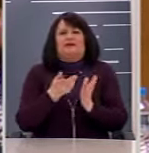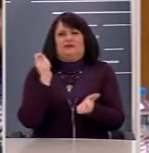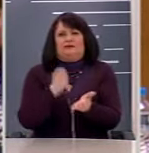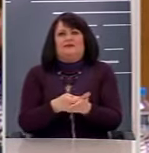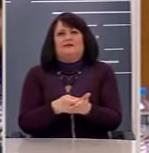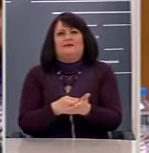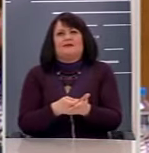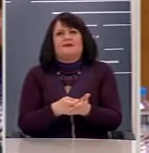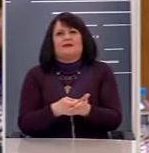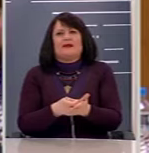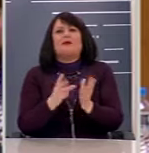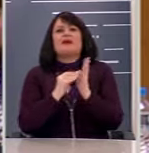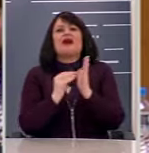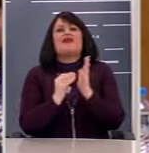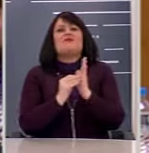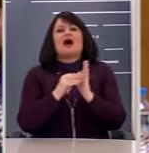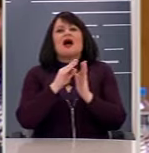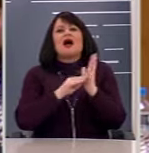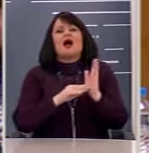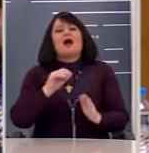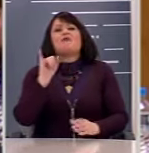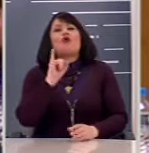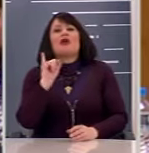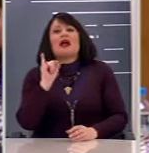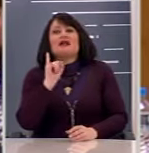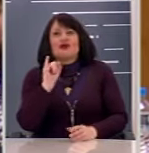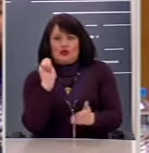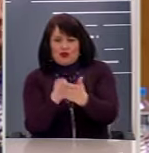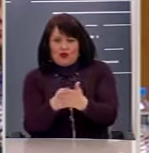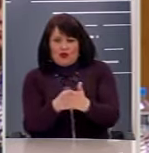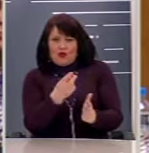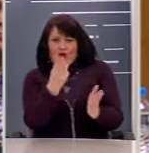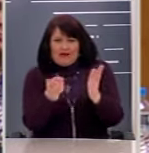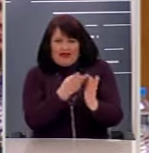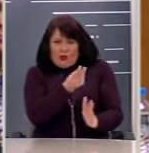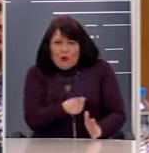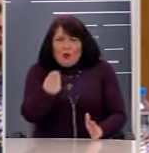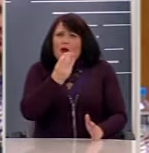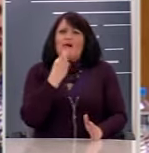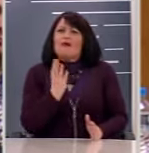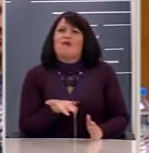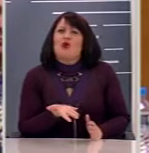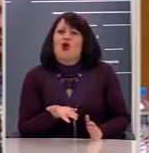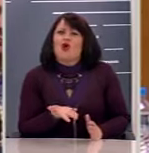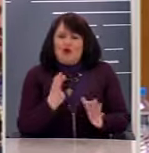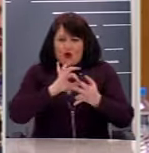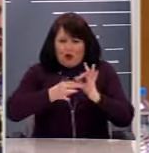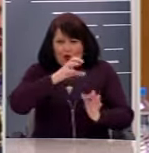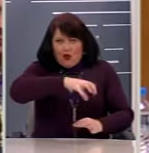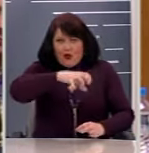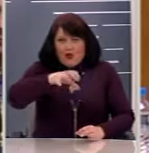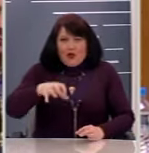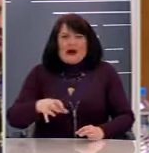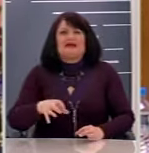το Ιπποκράτειο π.χ. Δεν πρέπει να το μάθουμε? Όλοι οι υπόλοιποι οργανισμοί, τα ψυχιατρία, οι